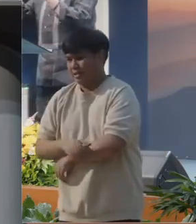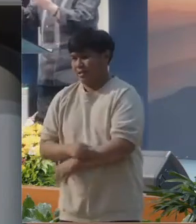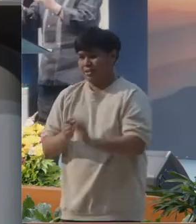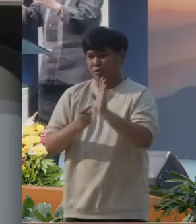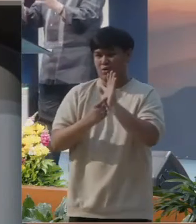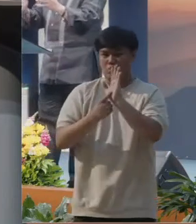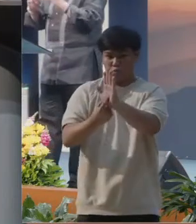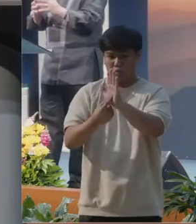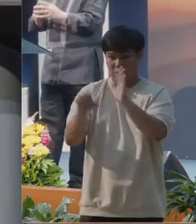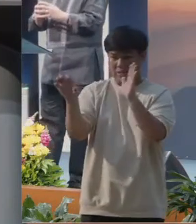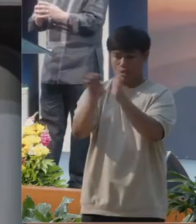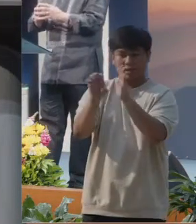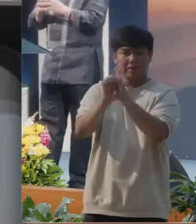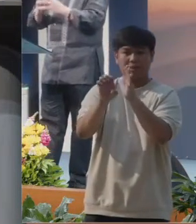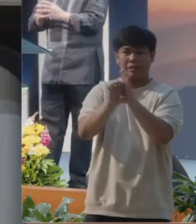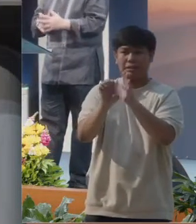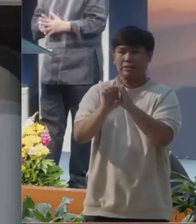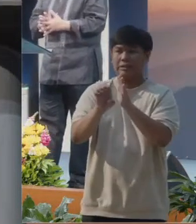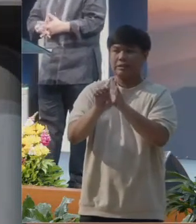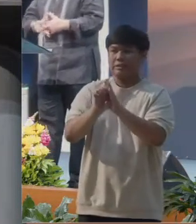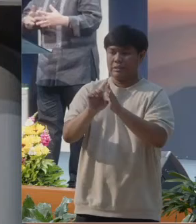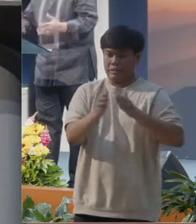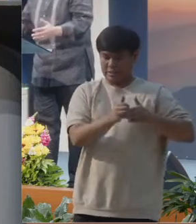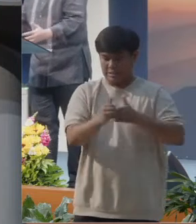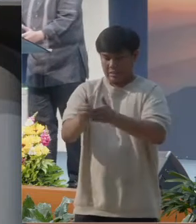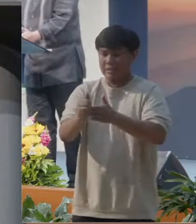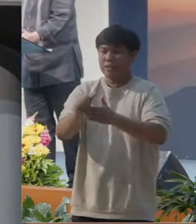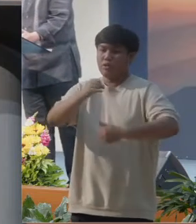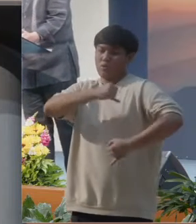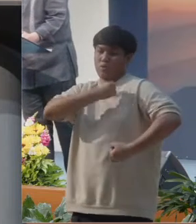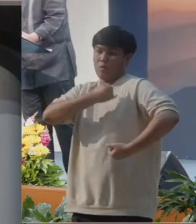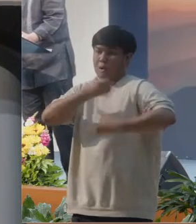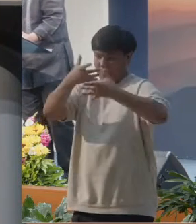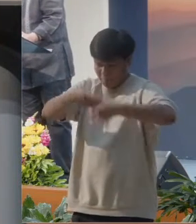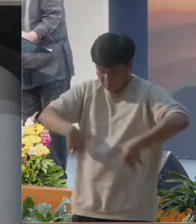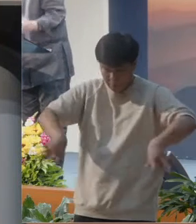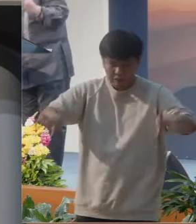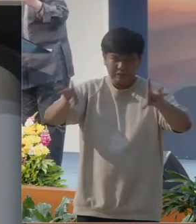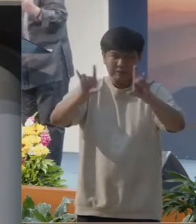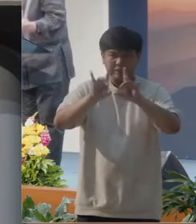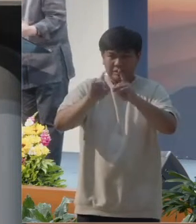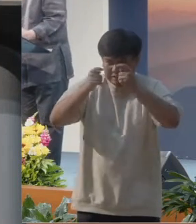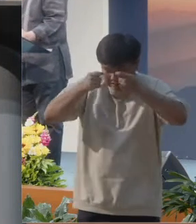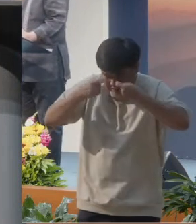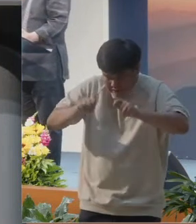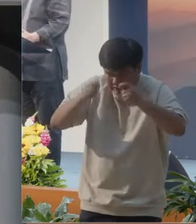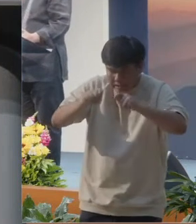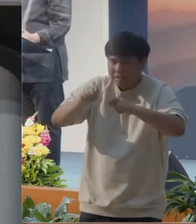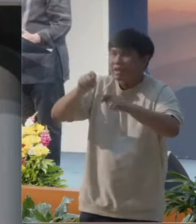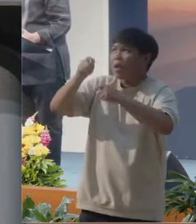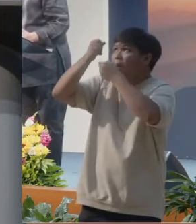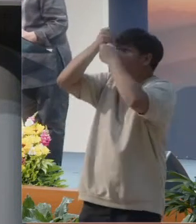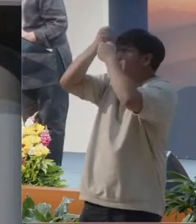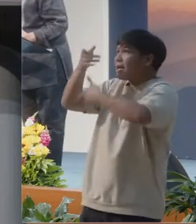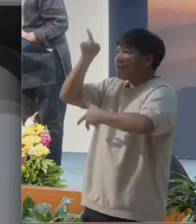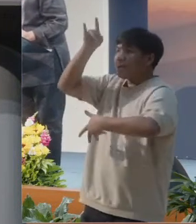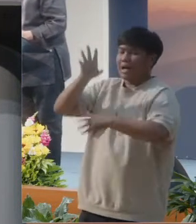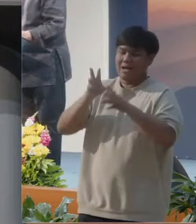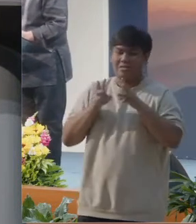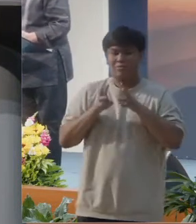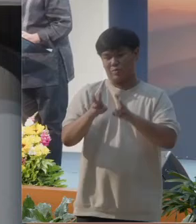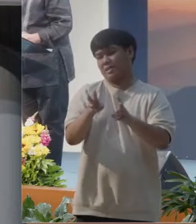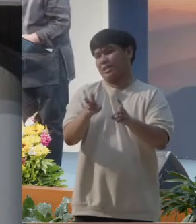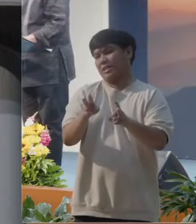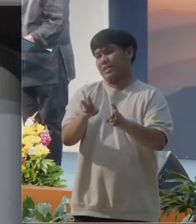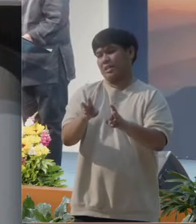ang halimbawa ng pinuno na si Josue, ang kahalagahan ng pagsusumikap sa banal na direksyon at ang